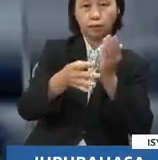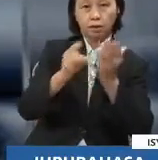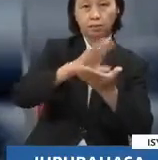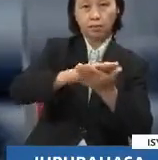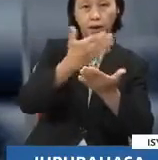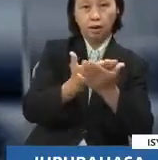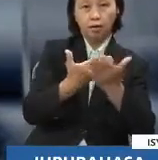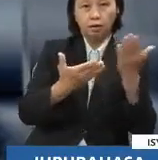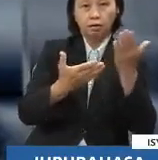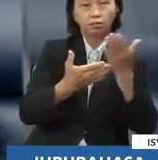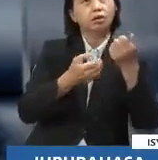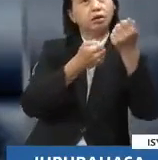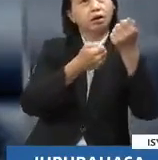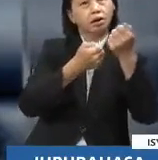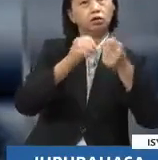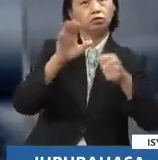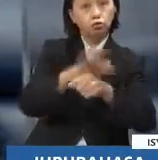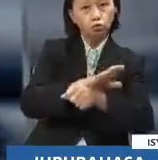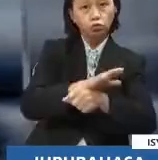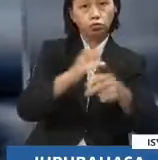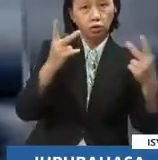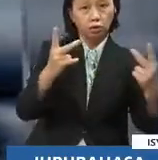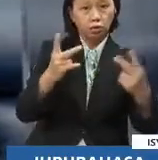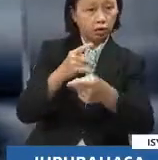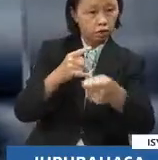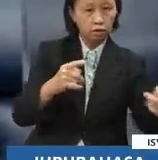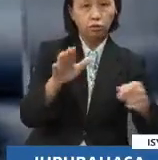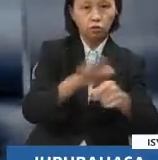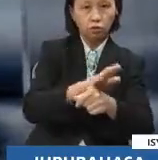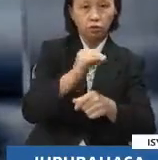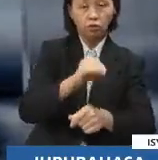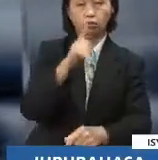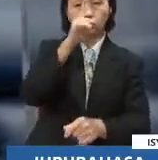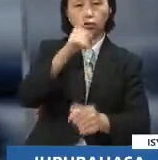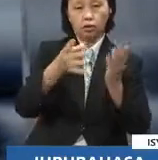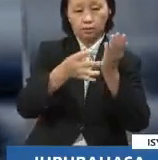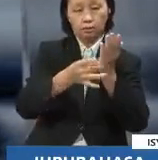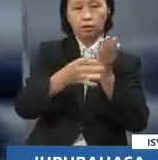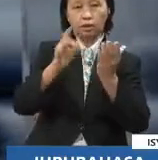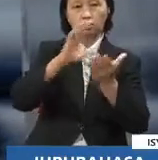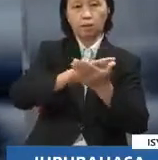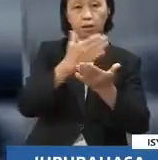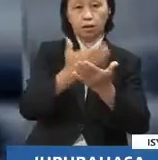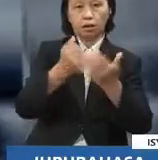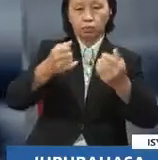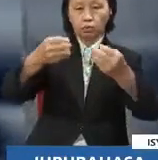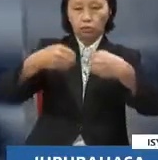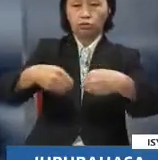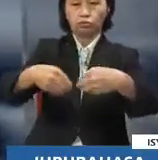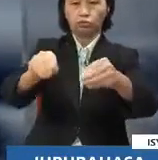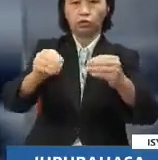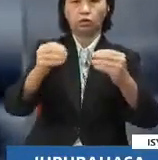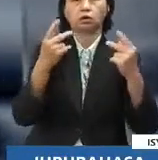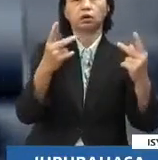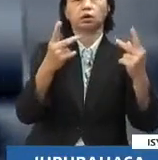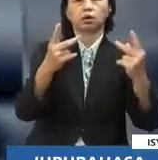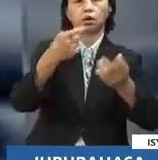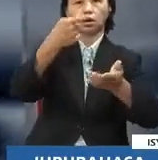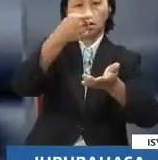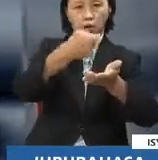masak sawi mencukupi di pasaran dan juga memastikan minyak masak sawi dapat dijual secara runcit